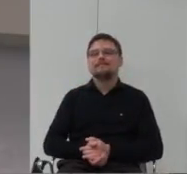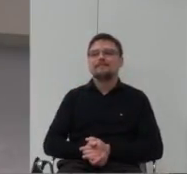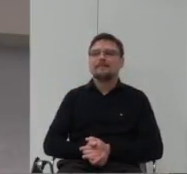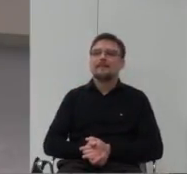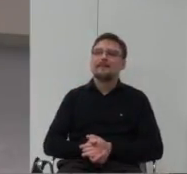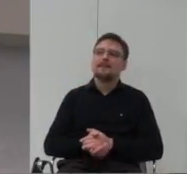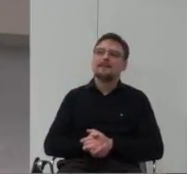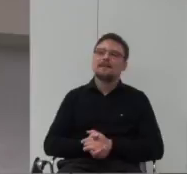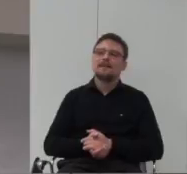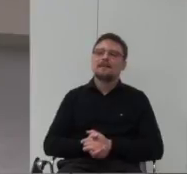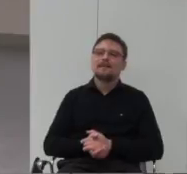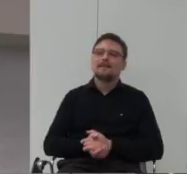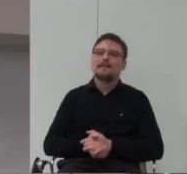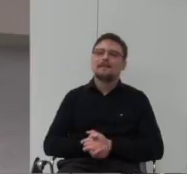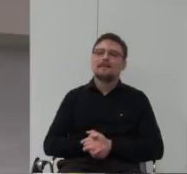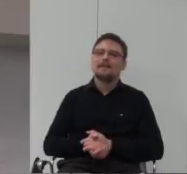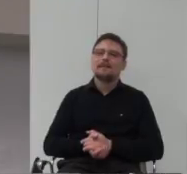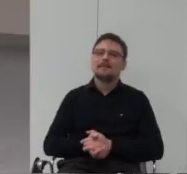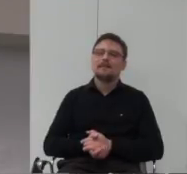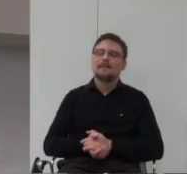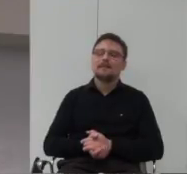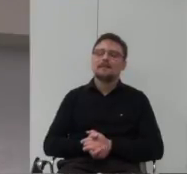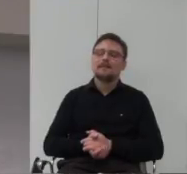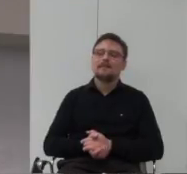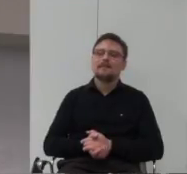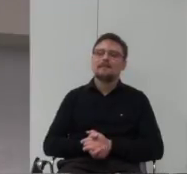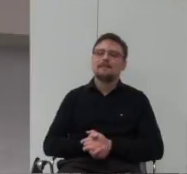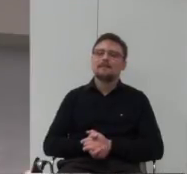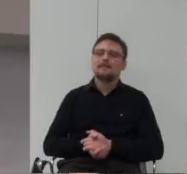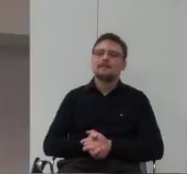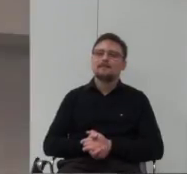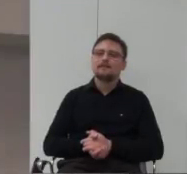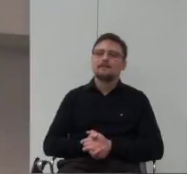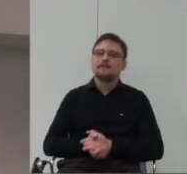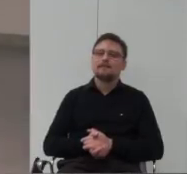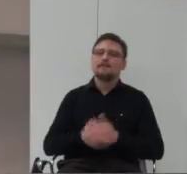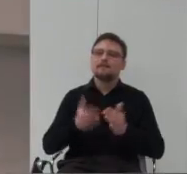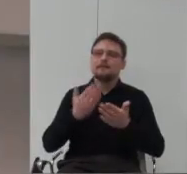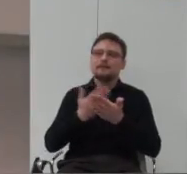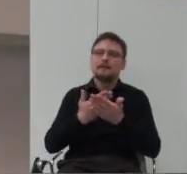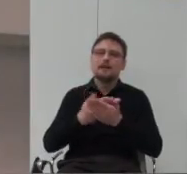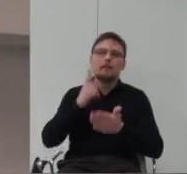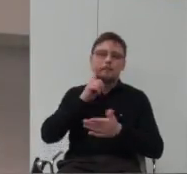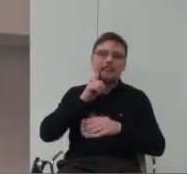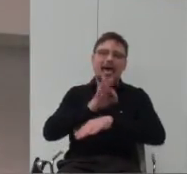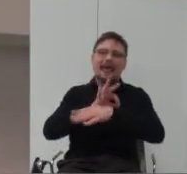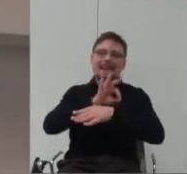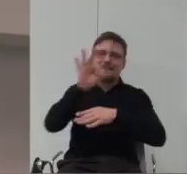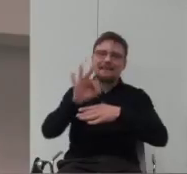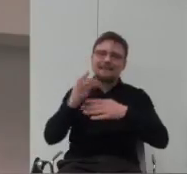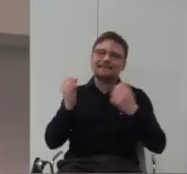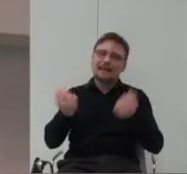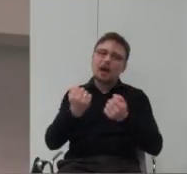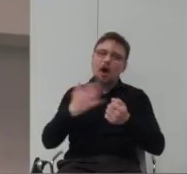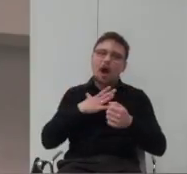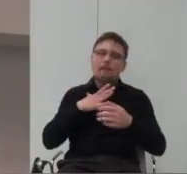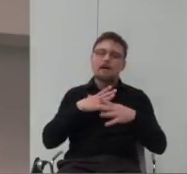sensie, kiedy ta idea była nośna, on też się tym zajmował i starał się spiętrzać